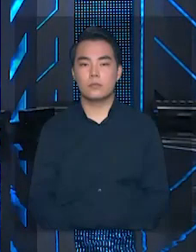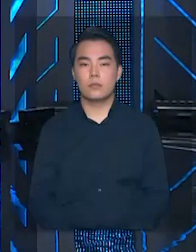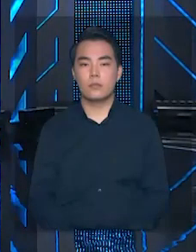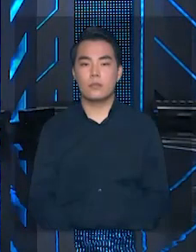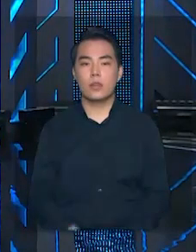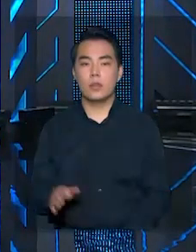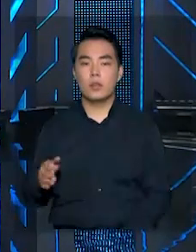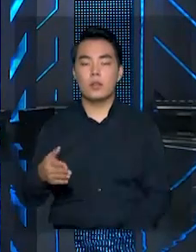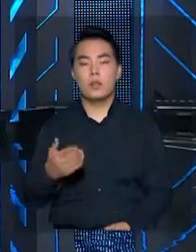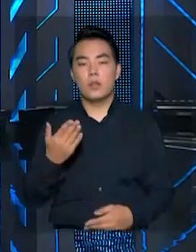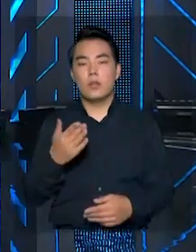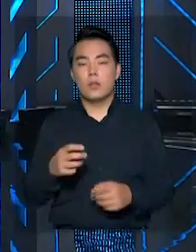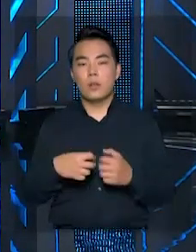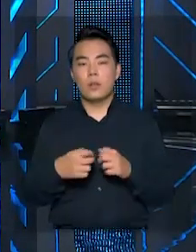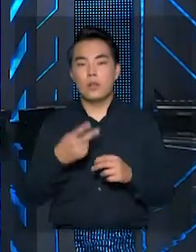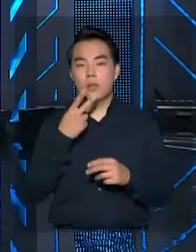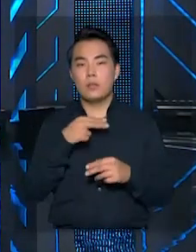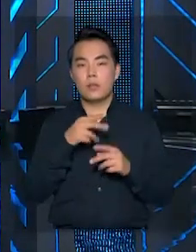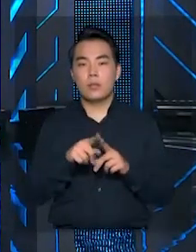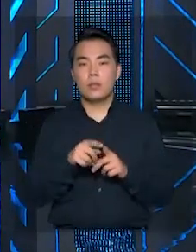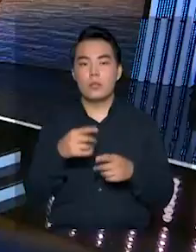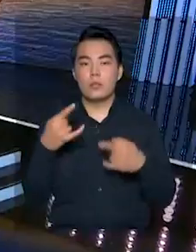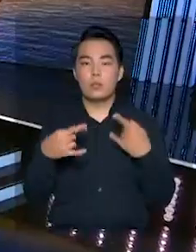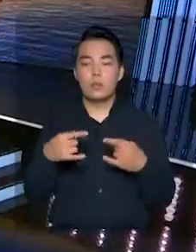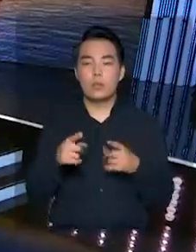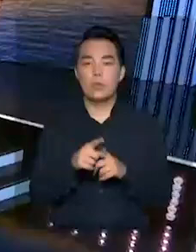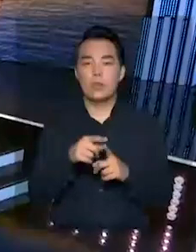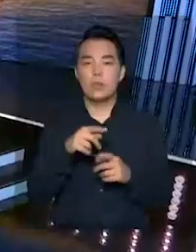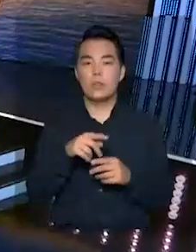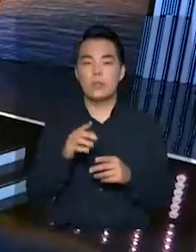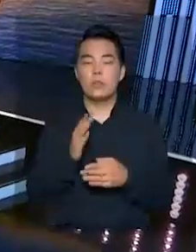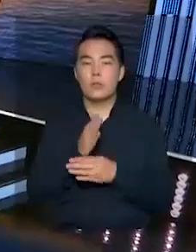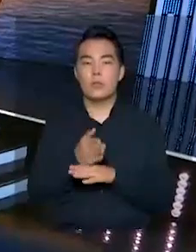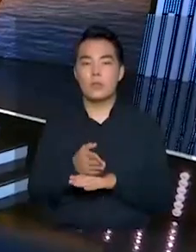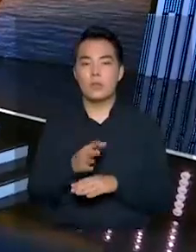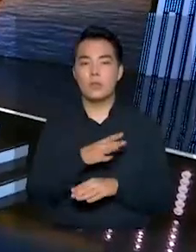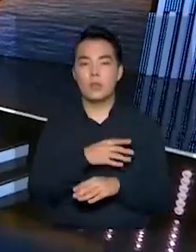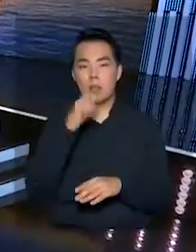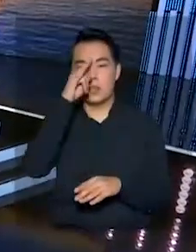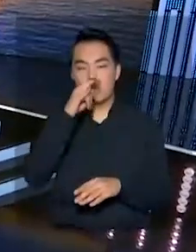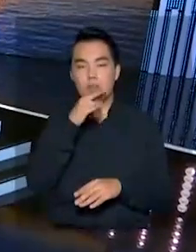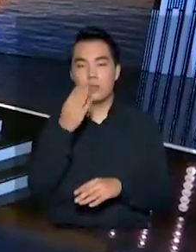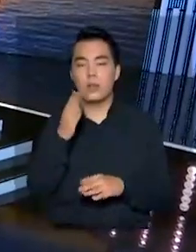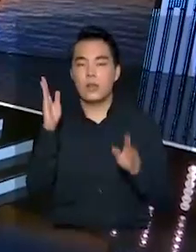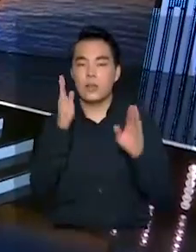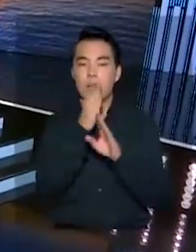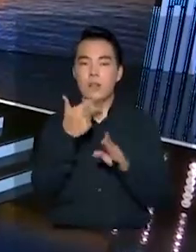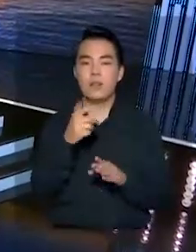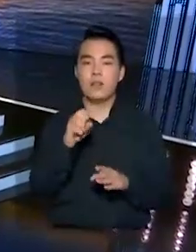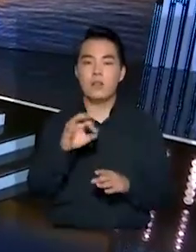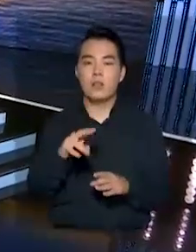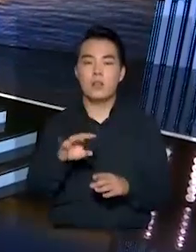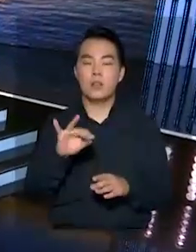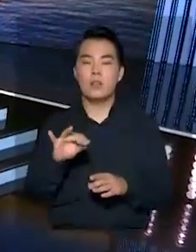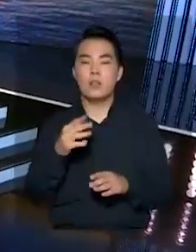Балық шаруашылығына қатысты мәселелерді студияда талқылау үшін бізге қонаққа Қазақстан Республикасының экология, геология және